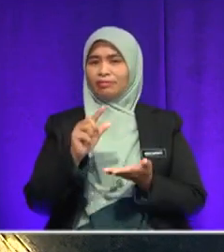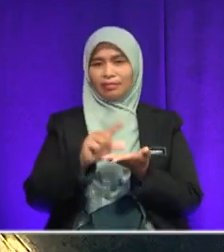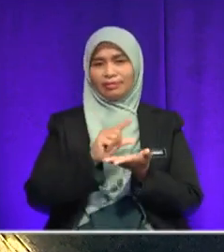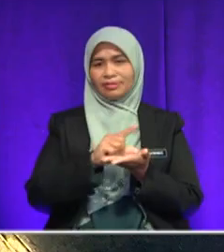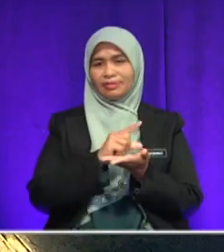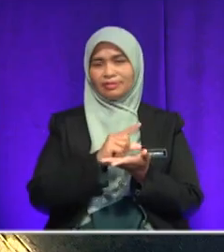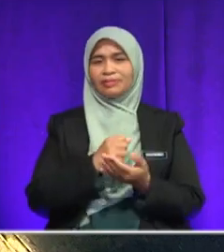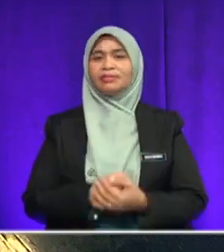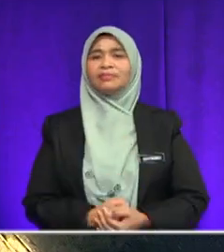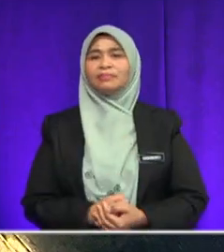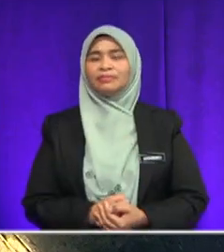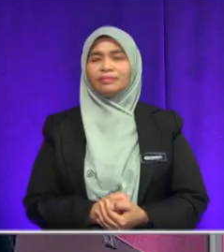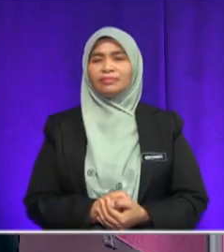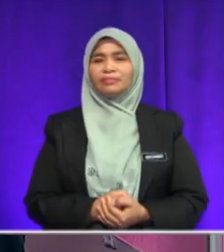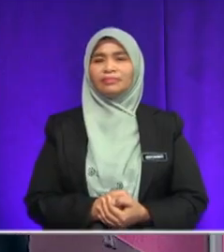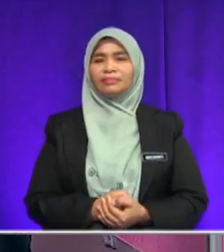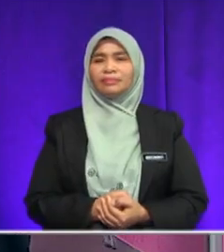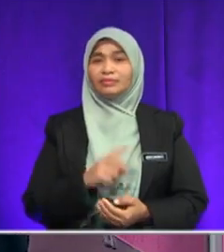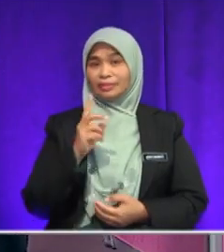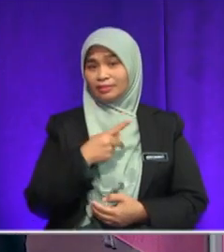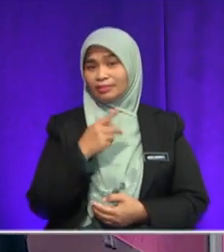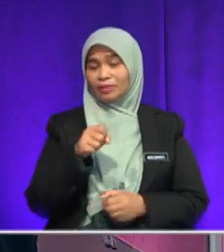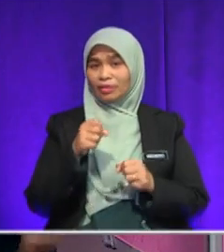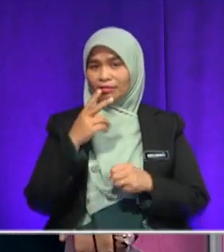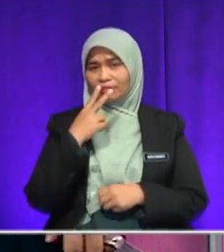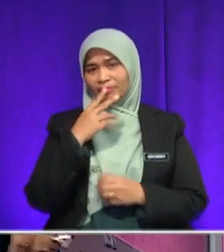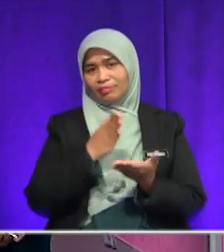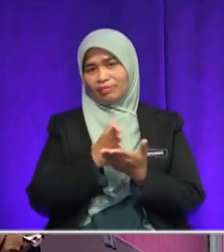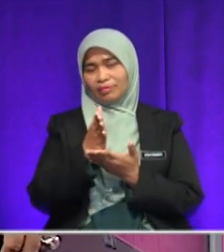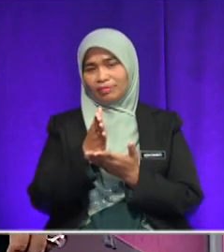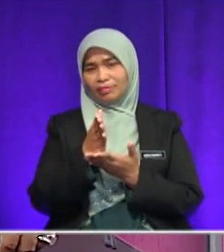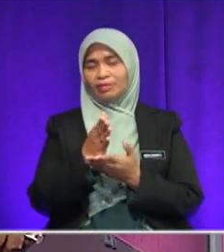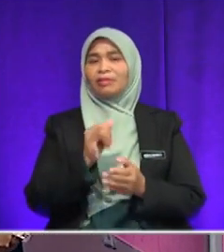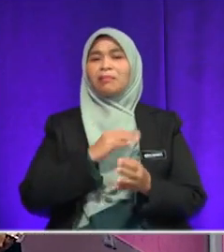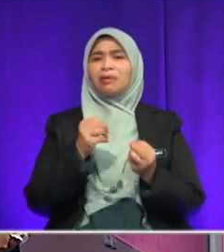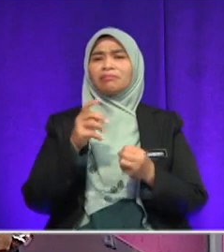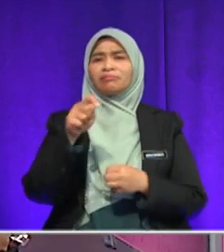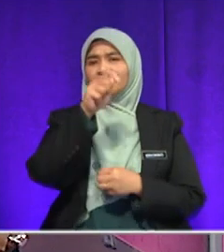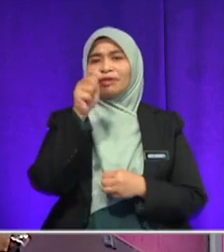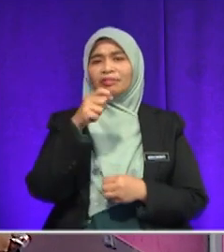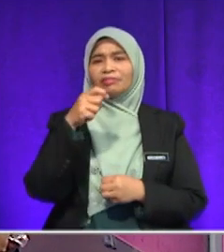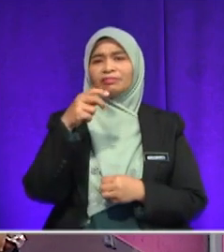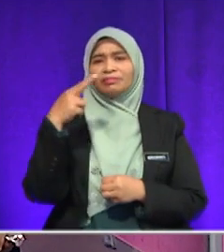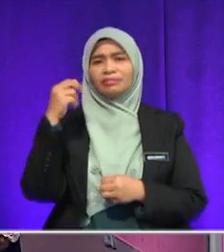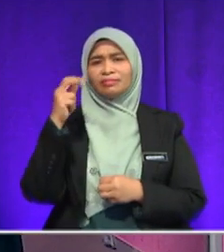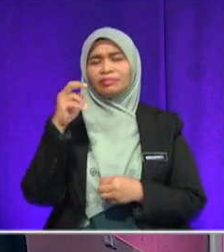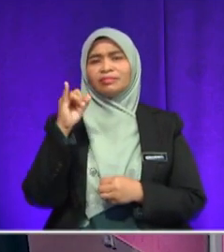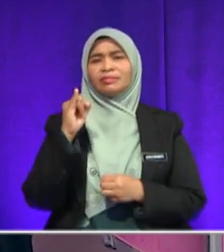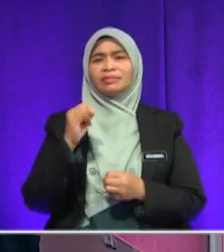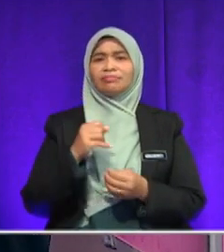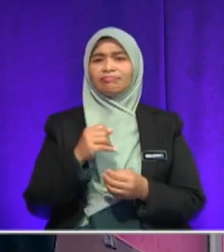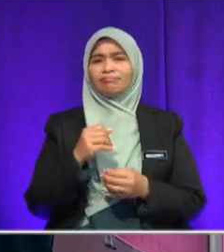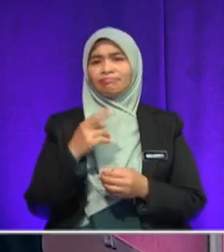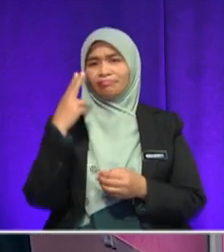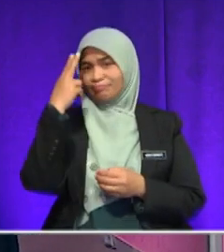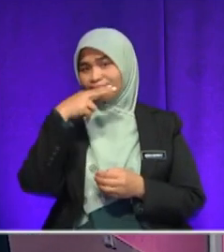Cikgu, saya rasa. Okey. Okey, kita boleh teruskan, tetapi sebelum tu saya nak tanya Hanif. Ya, Cikgu. Depan tu ada